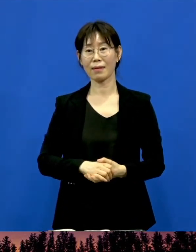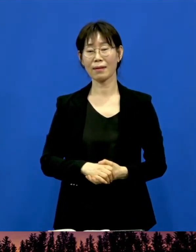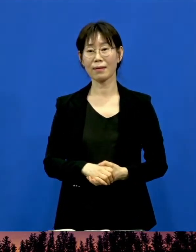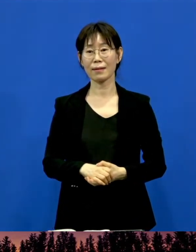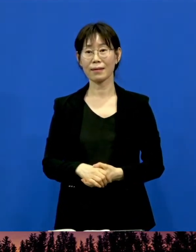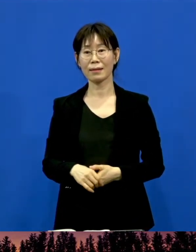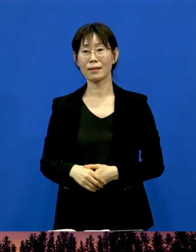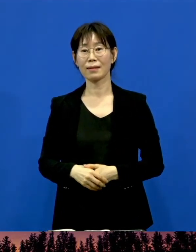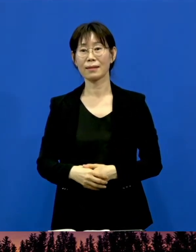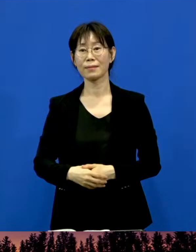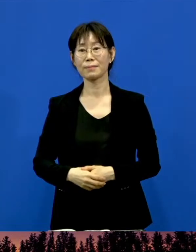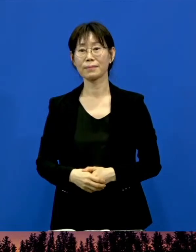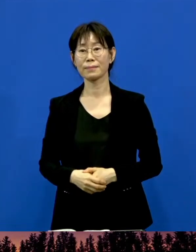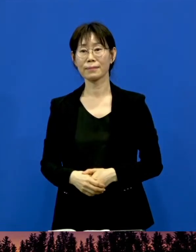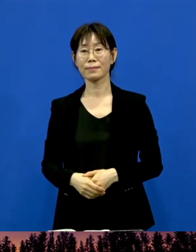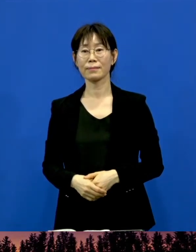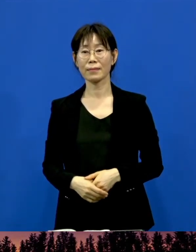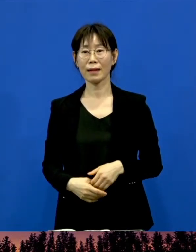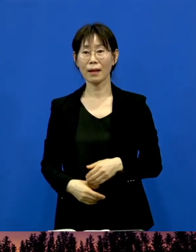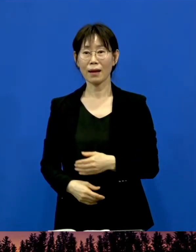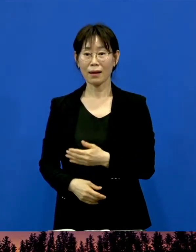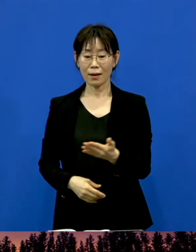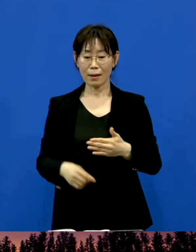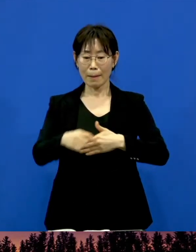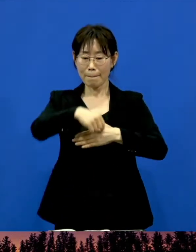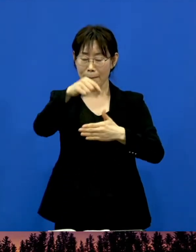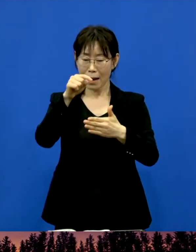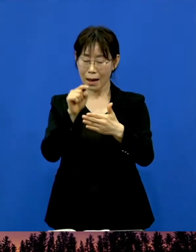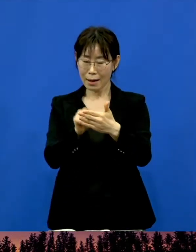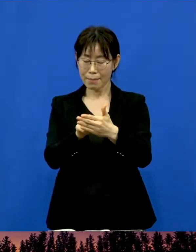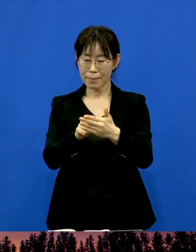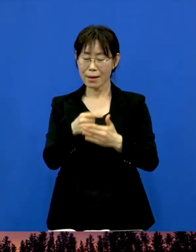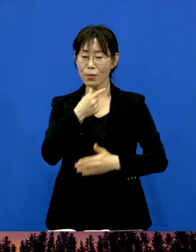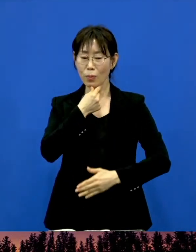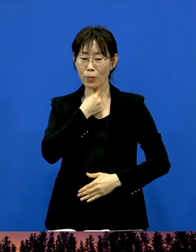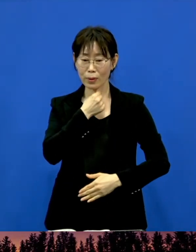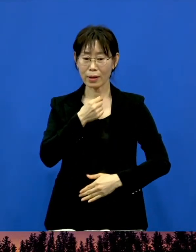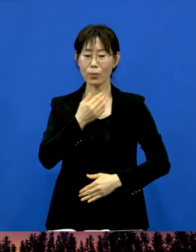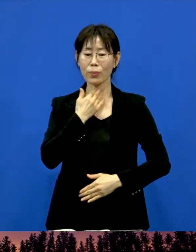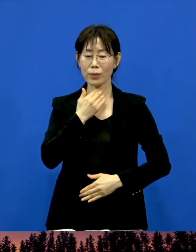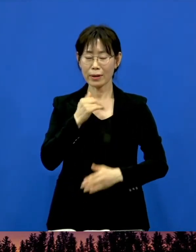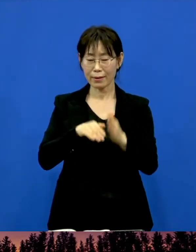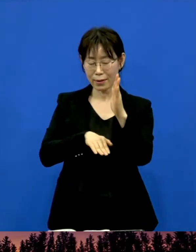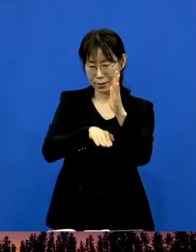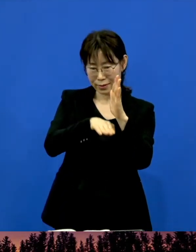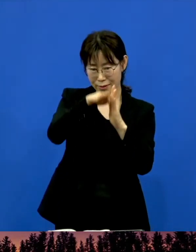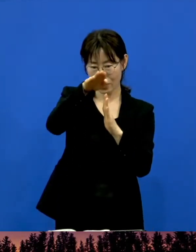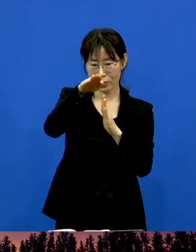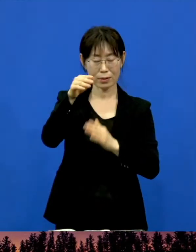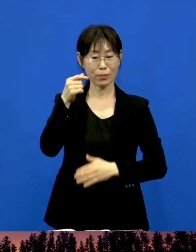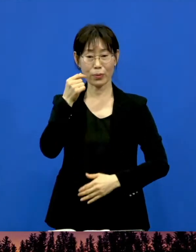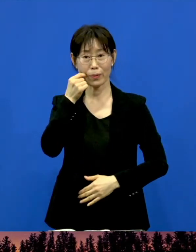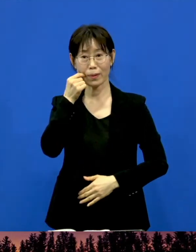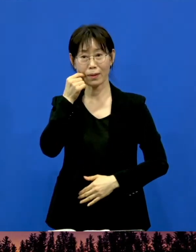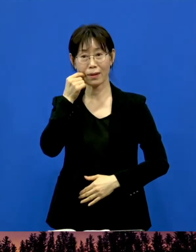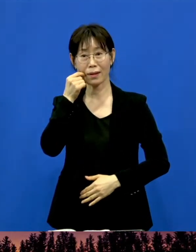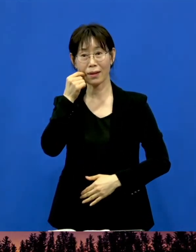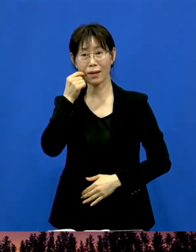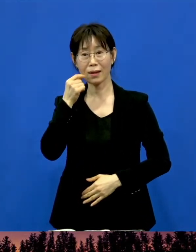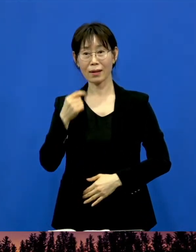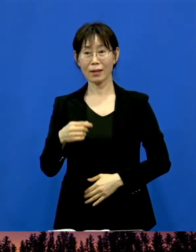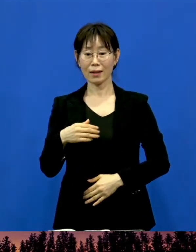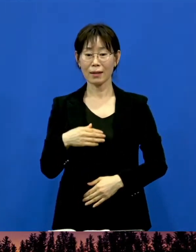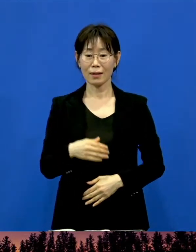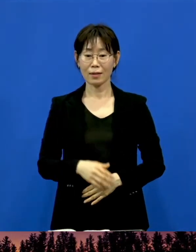여러분, 어떤 것으로도 우리의 내면의 갈망을 채울 수 없습니다. 모든 건 헛되다는 거예요. 이 전도서에서 표현은 뭘까요? 우리는 구할수록 더 목이